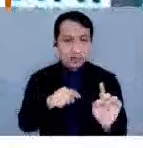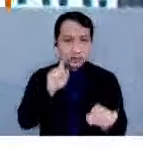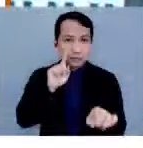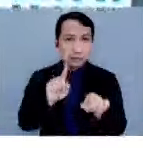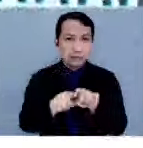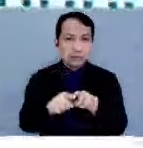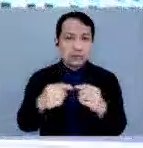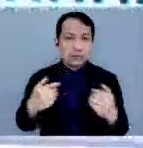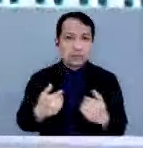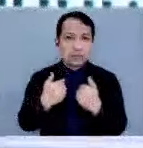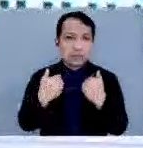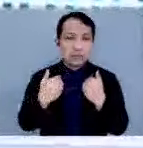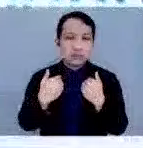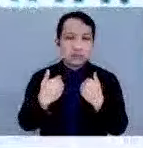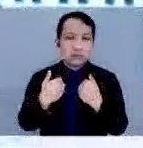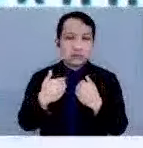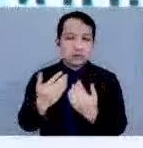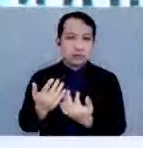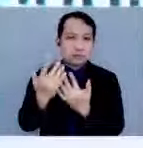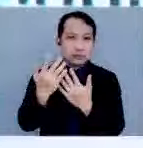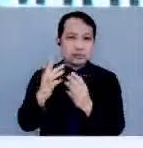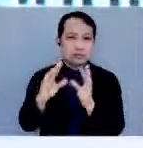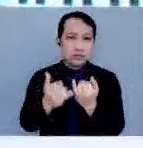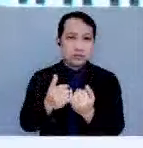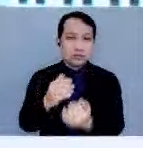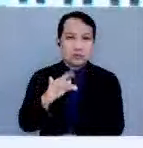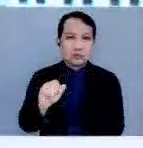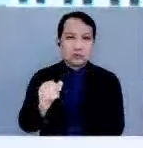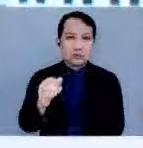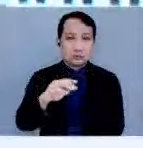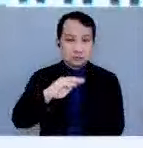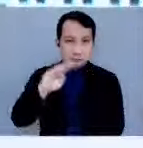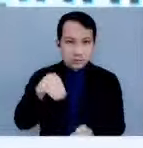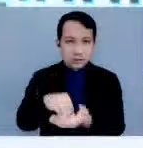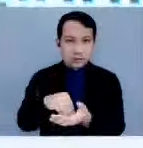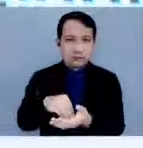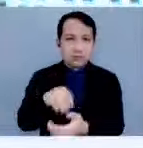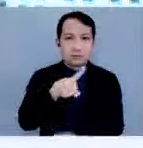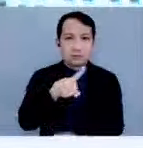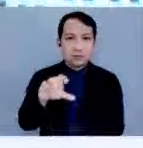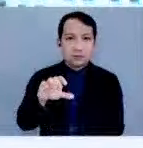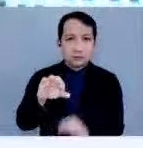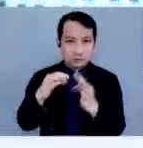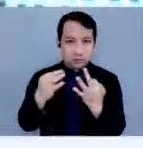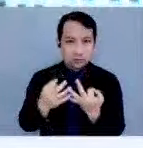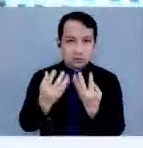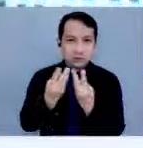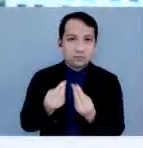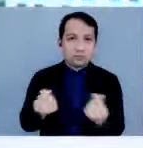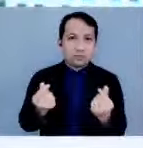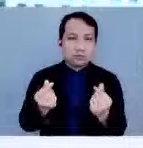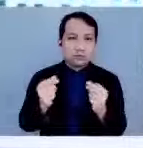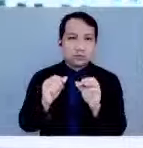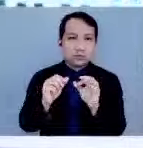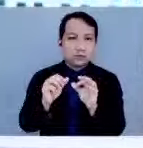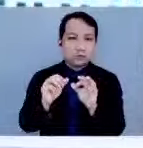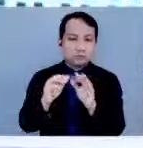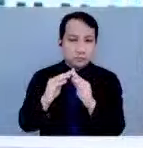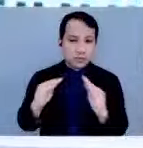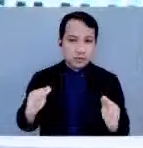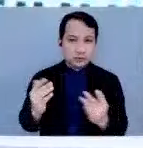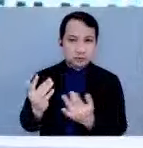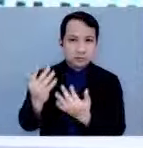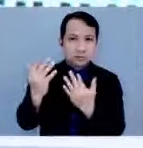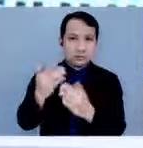de edad sa sunog sa Barangay Poblasyon, Mandaluyong. Nasa 100 pamilya rin ang nawala ng bahay sa nasabing sunog. Nasa